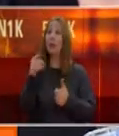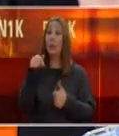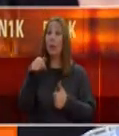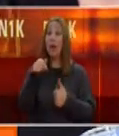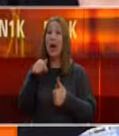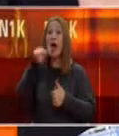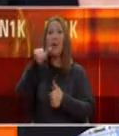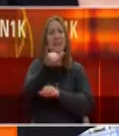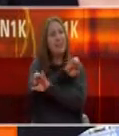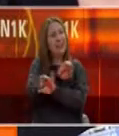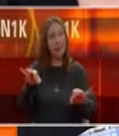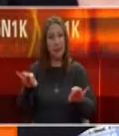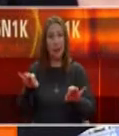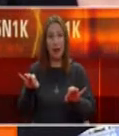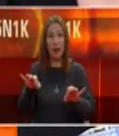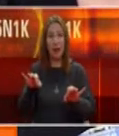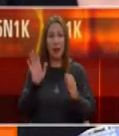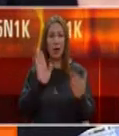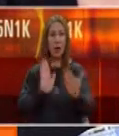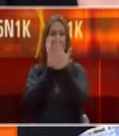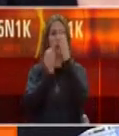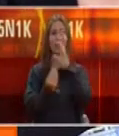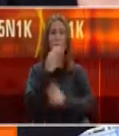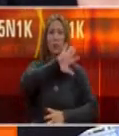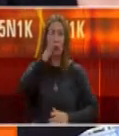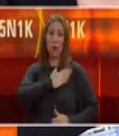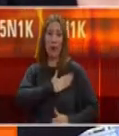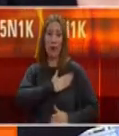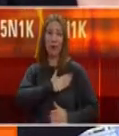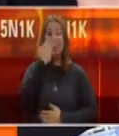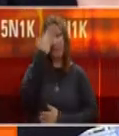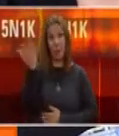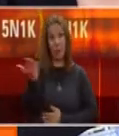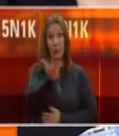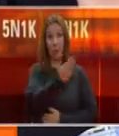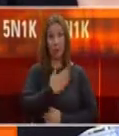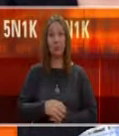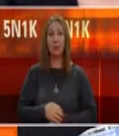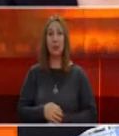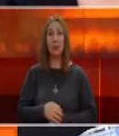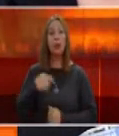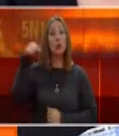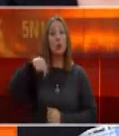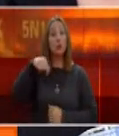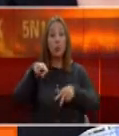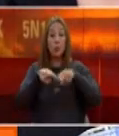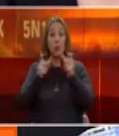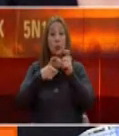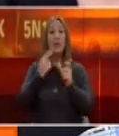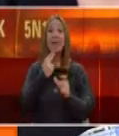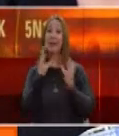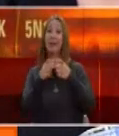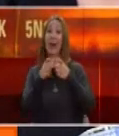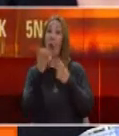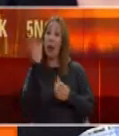bütün haksızlıklara karşı çıkan bütün yürekleri selamlıyorum. Burada biz Muş Kadın Derneği olarak